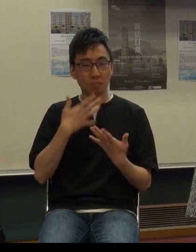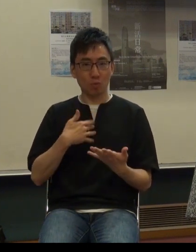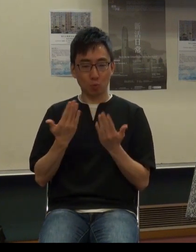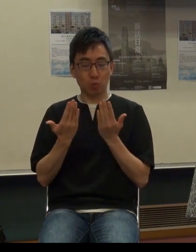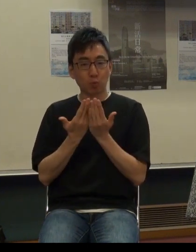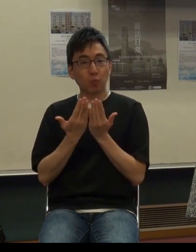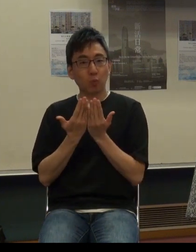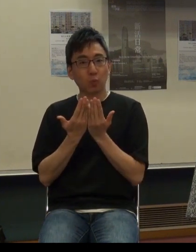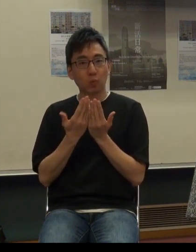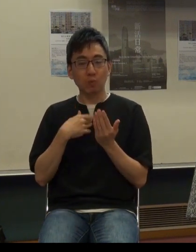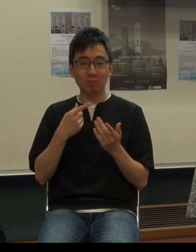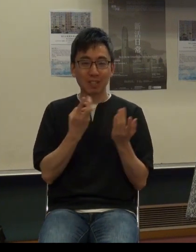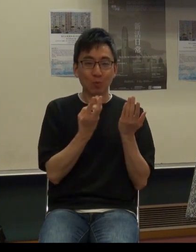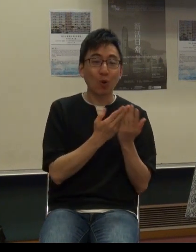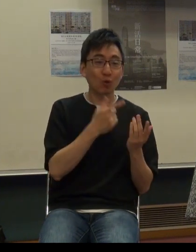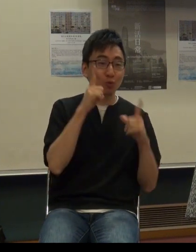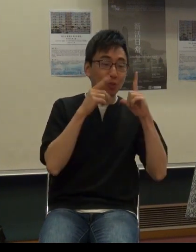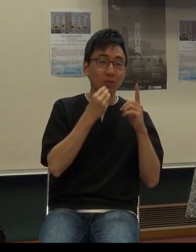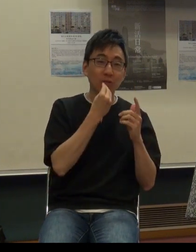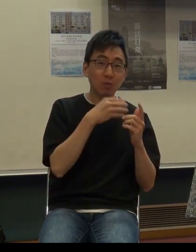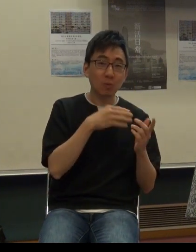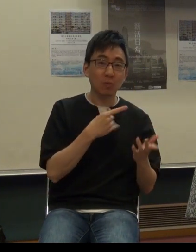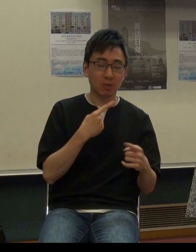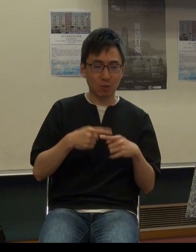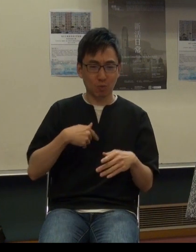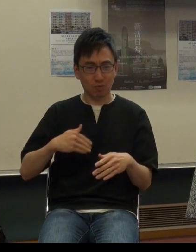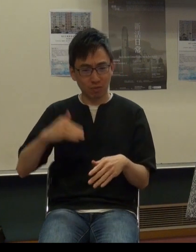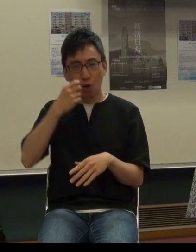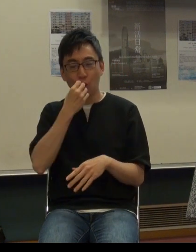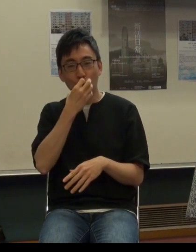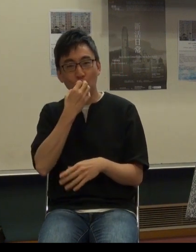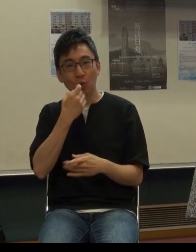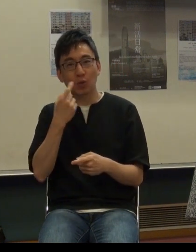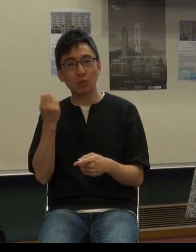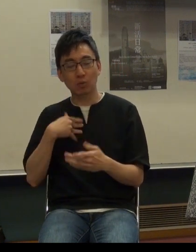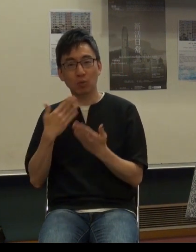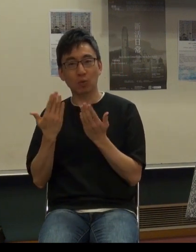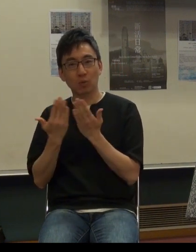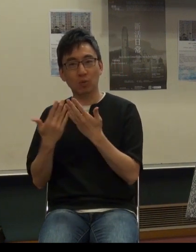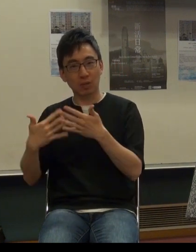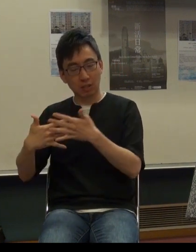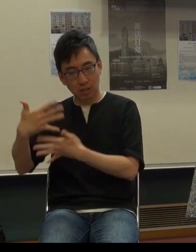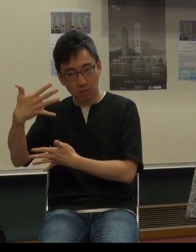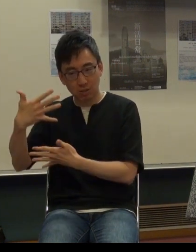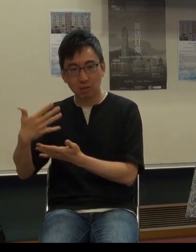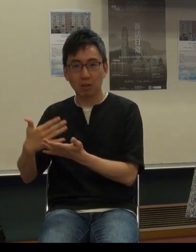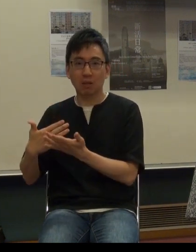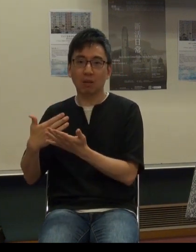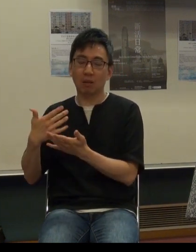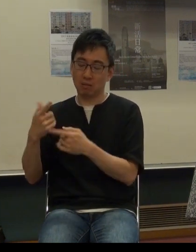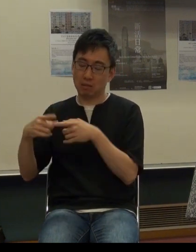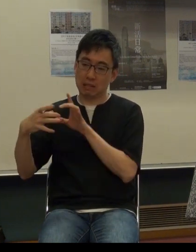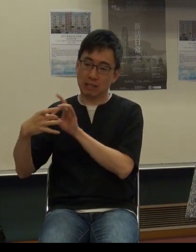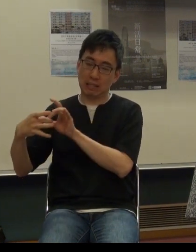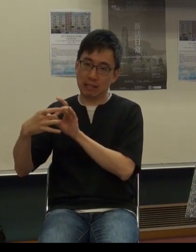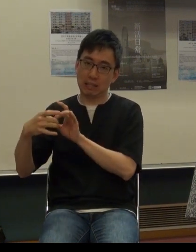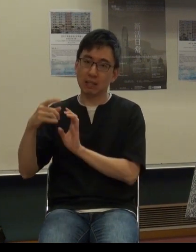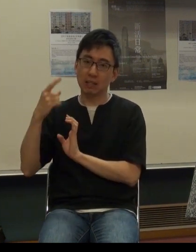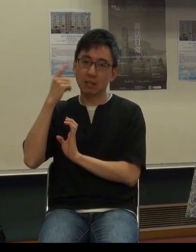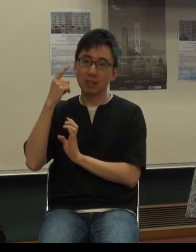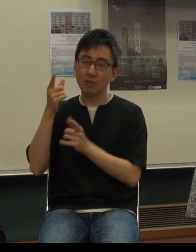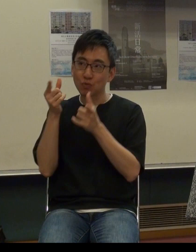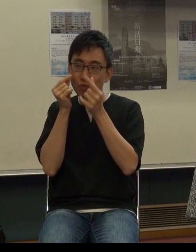呢啲火柴盒小學，咁我哋係香港居民，我哋又有啲同建築啊、房地產開發嘅相關，咁喺